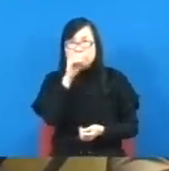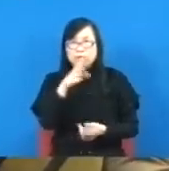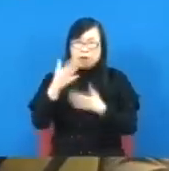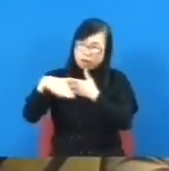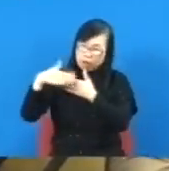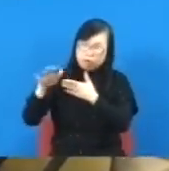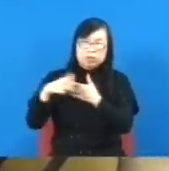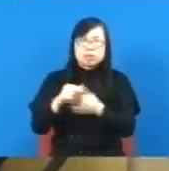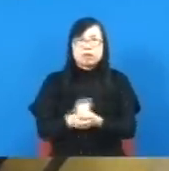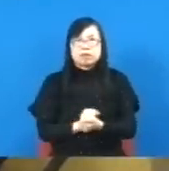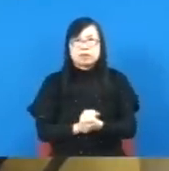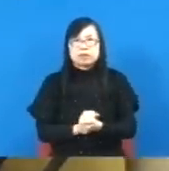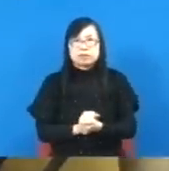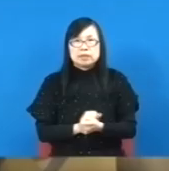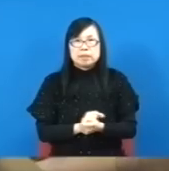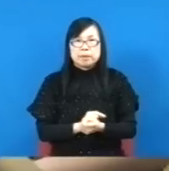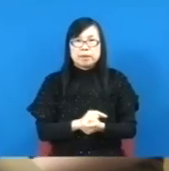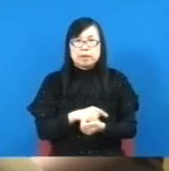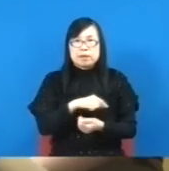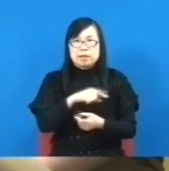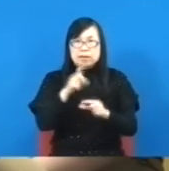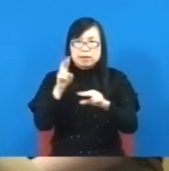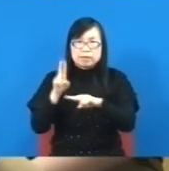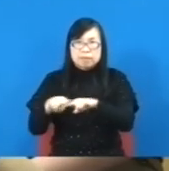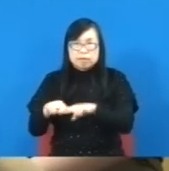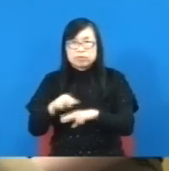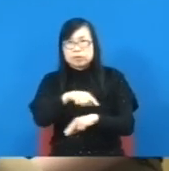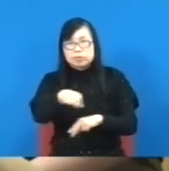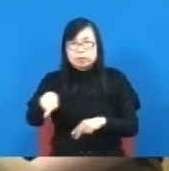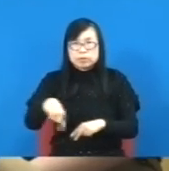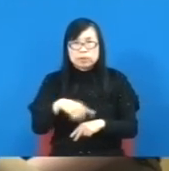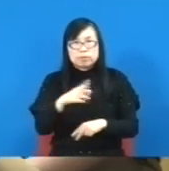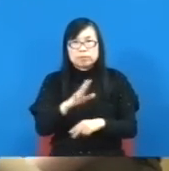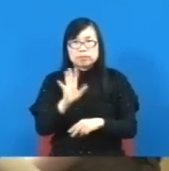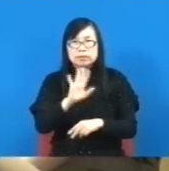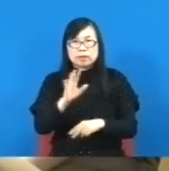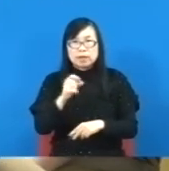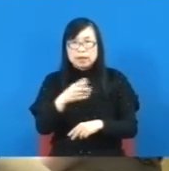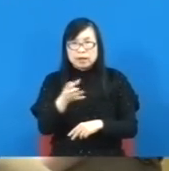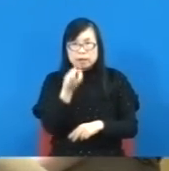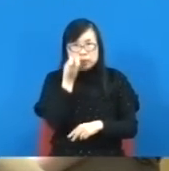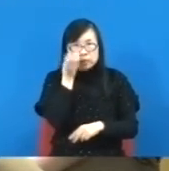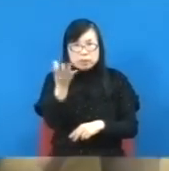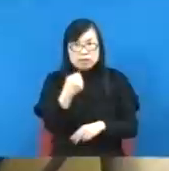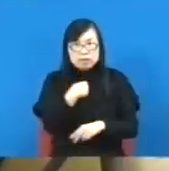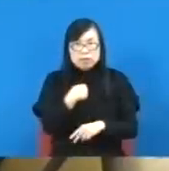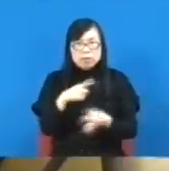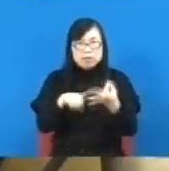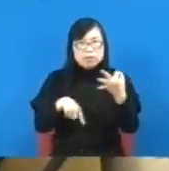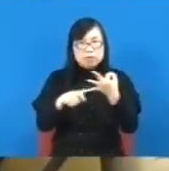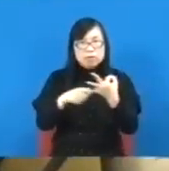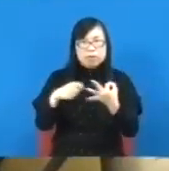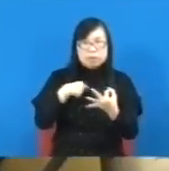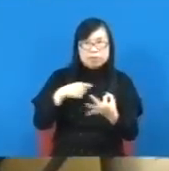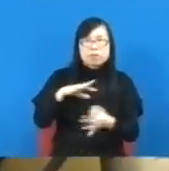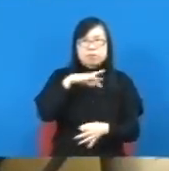經驗嘅， 即係本土嗰啲經驗唔見得光嘅。 即係佢講，你有冇睇小我啊？我強強假